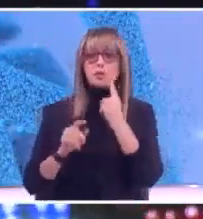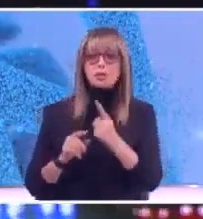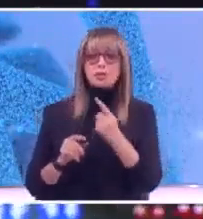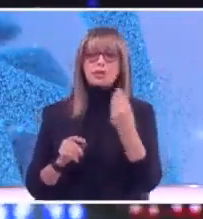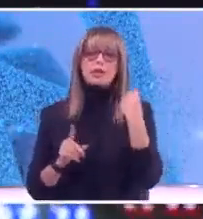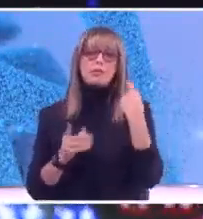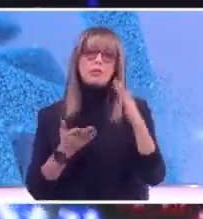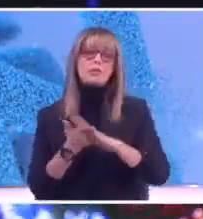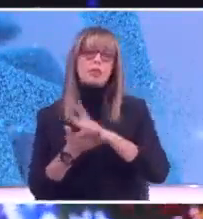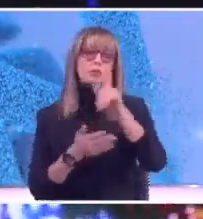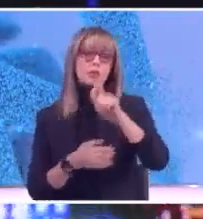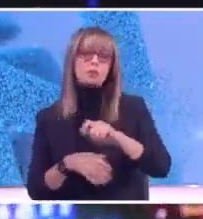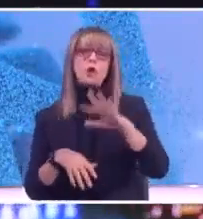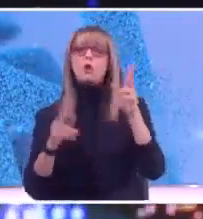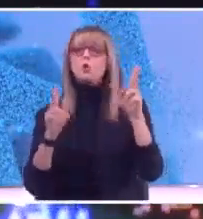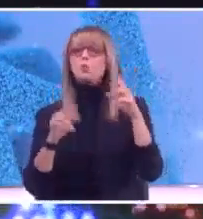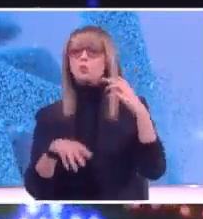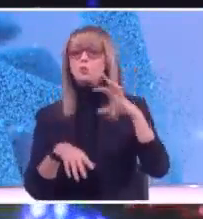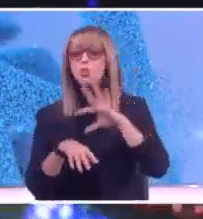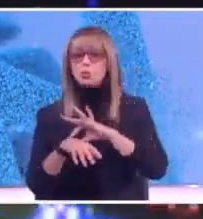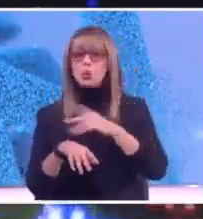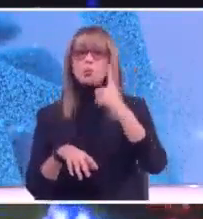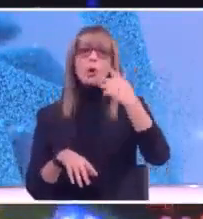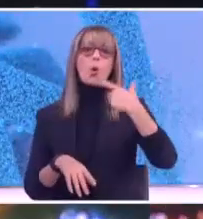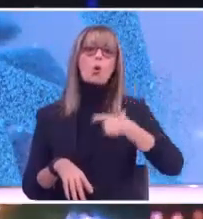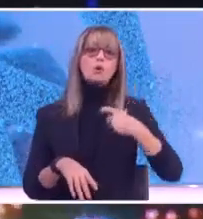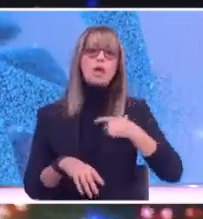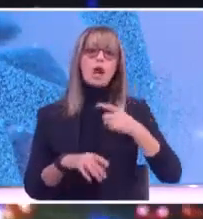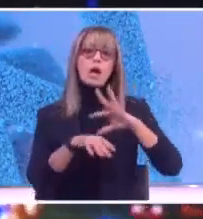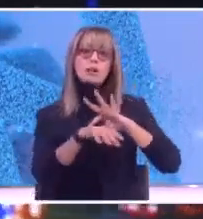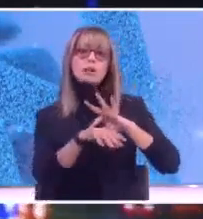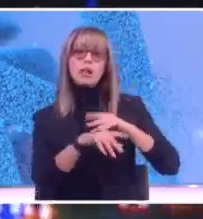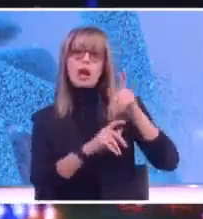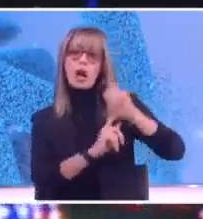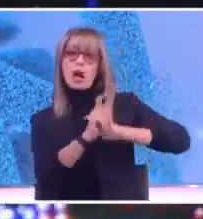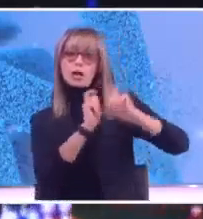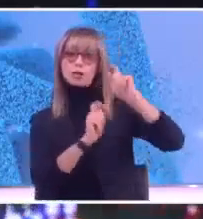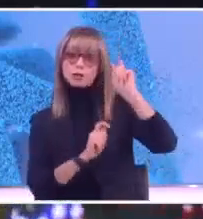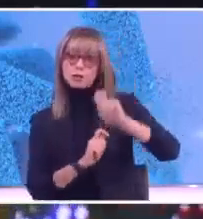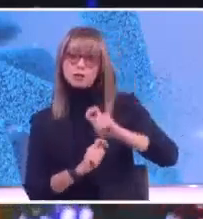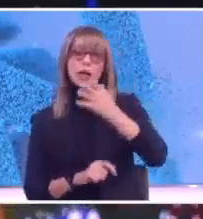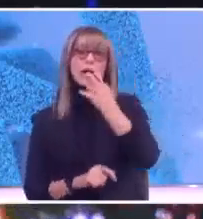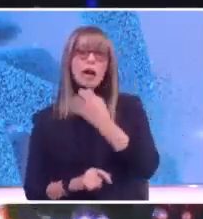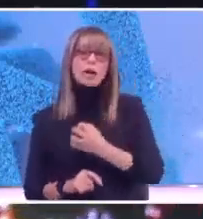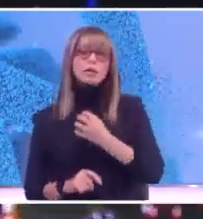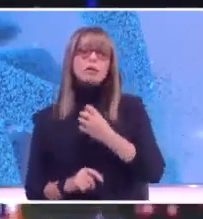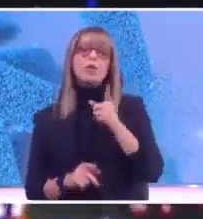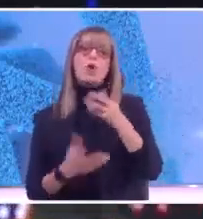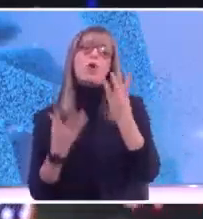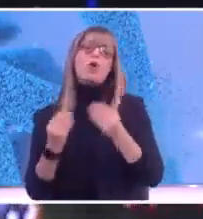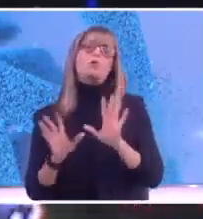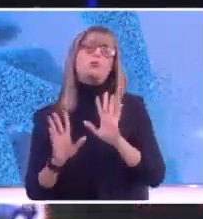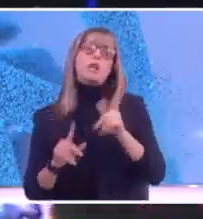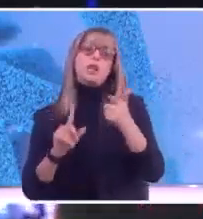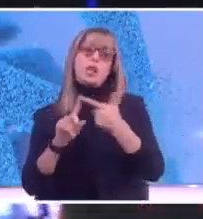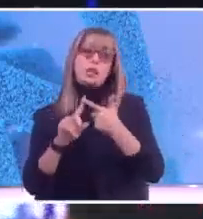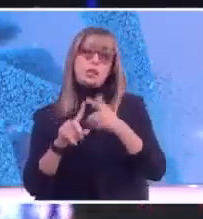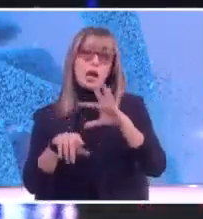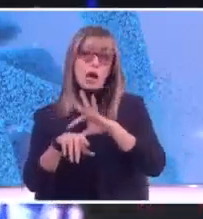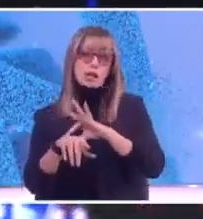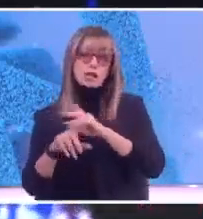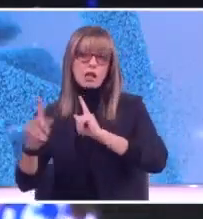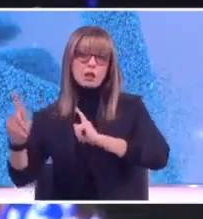yeni bir düzenleme yaptı. Hekimler bir özel hastaneyle anlaşma yaptıklarında kadro kotası olmayacak. İkinci